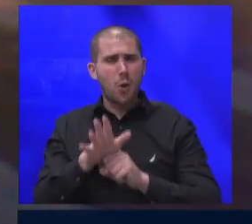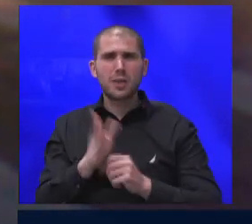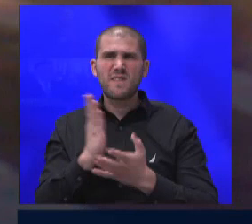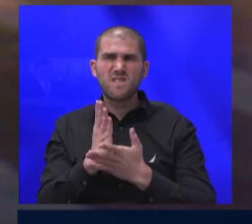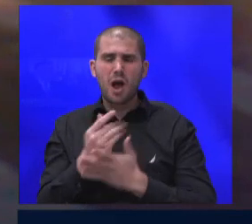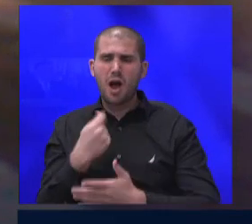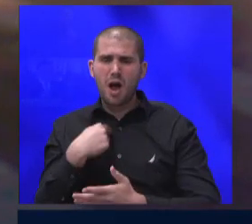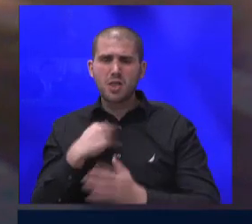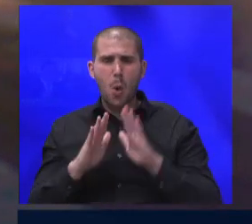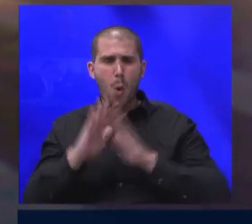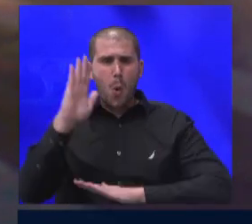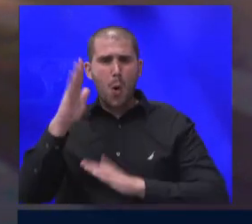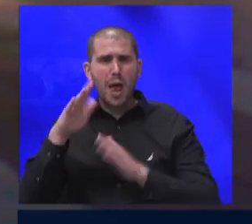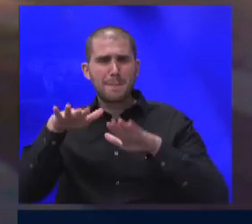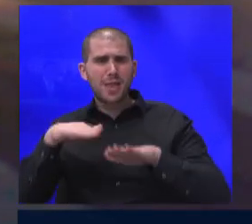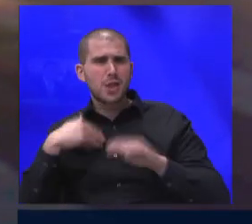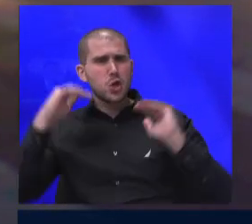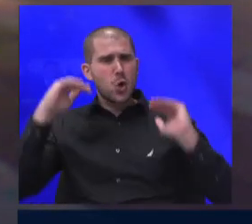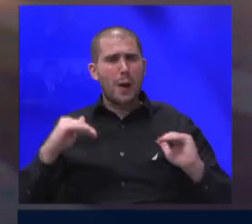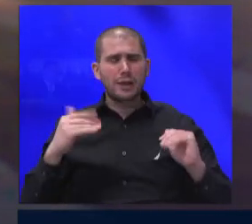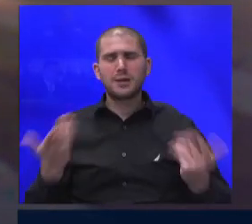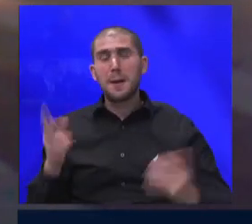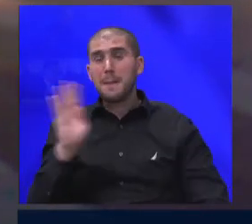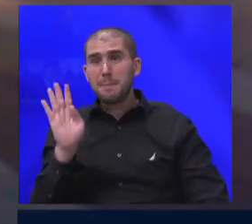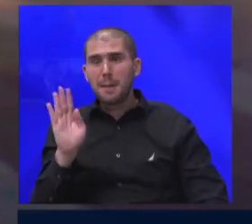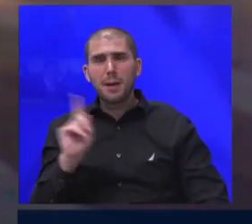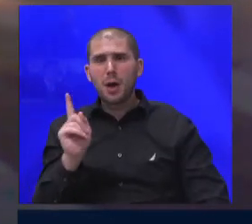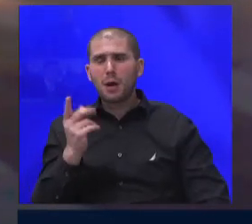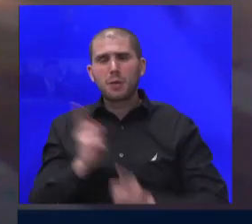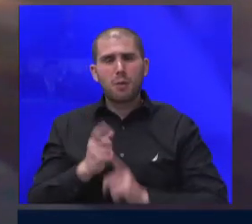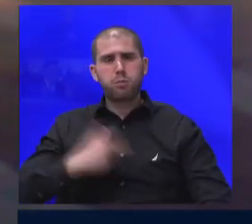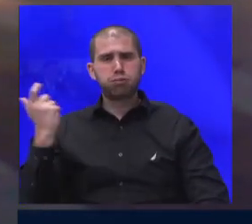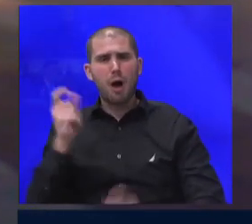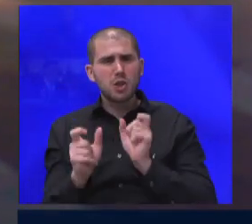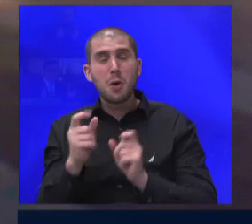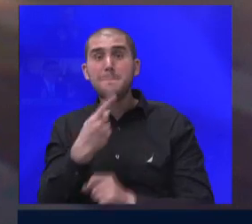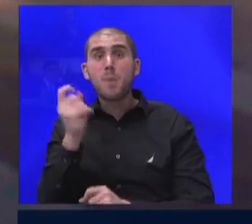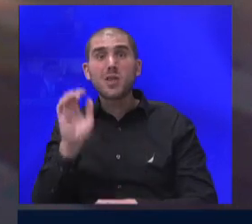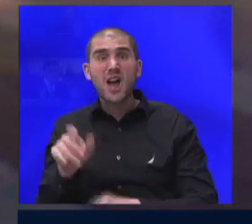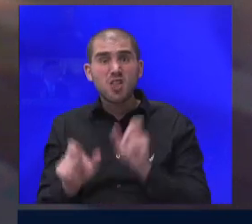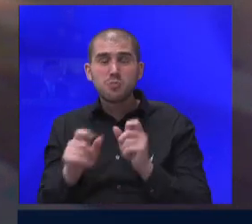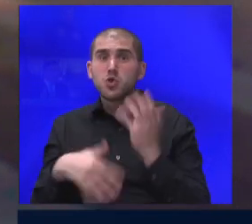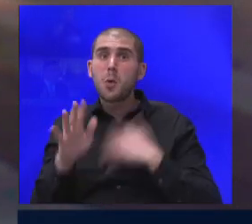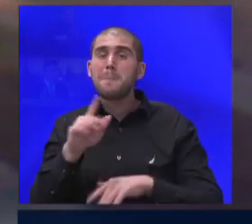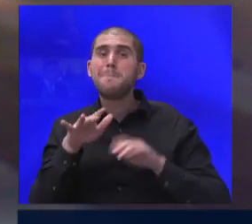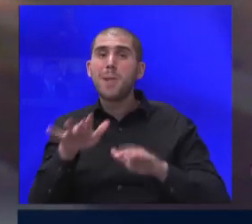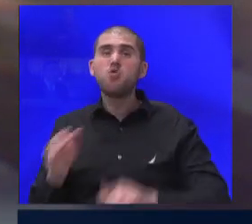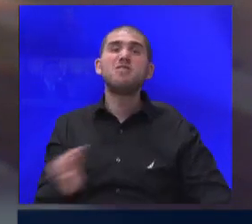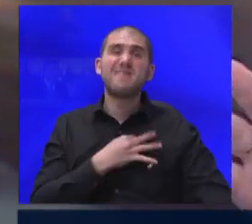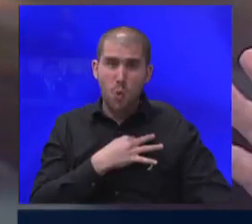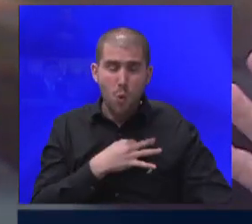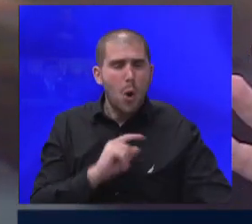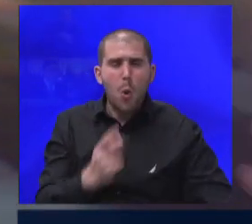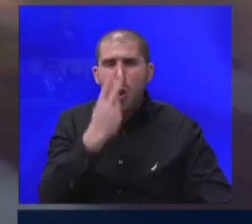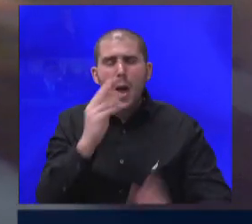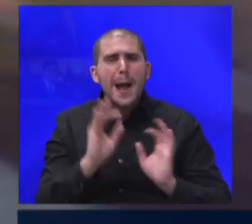וכך אני יורד מנדטים. נתניהו בכלל לא רואה אנשים, מאות אלפי אנשים, אולי מעל למיליון שנפגעו. הוא לא רואה אף אחד, הוא גם